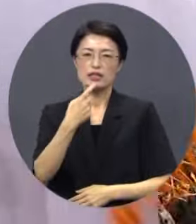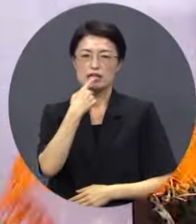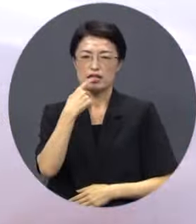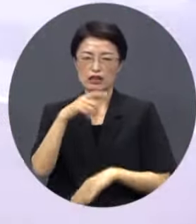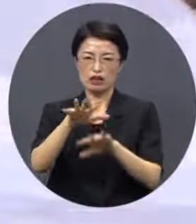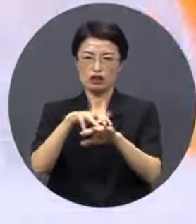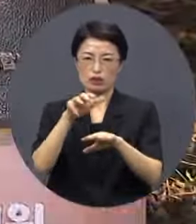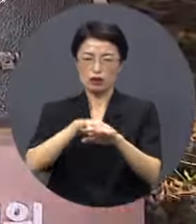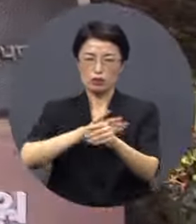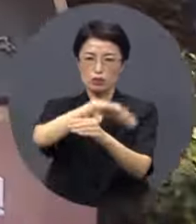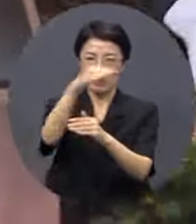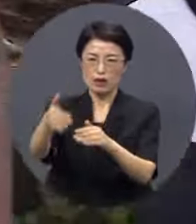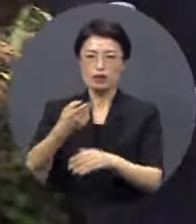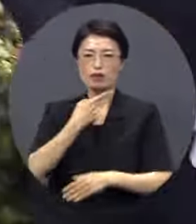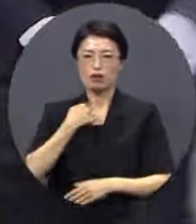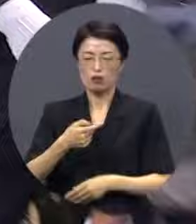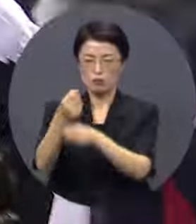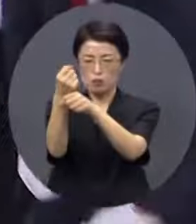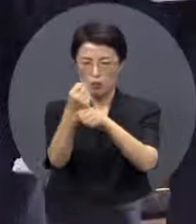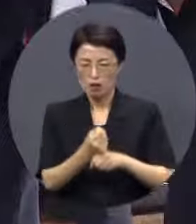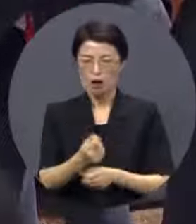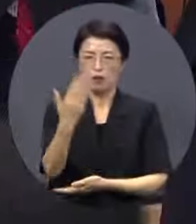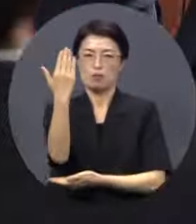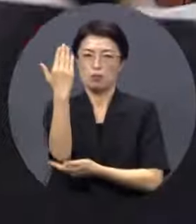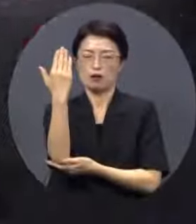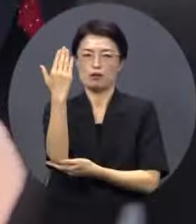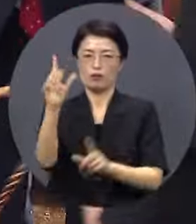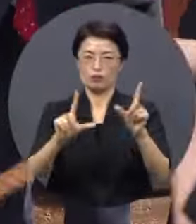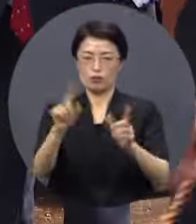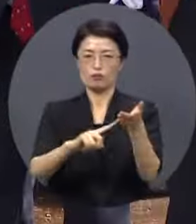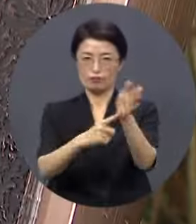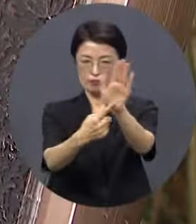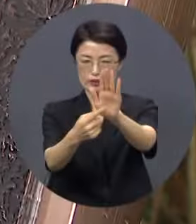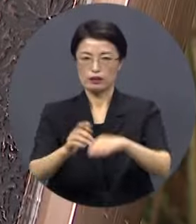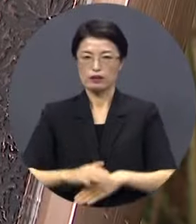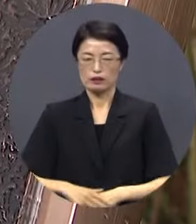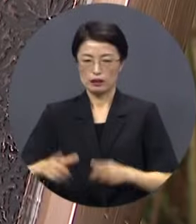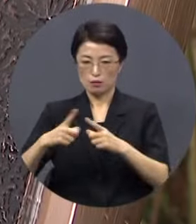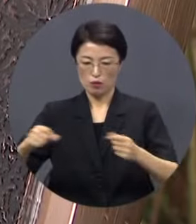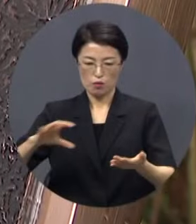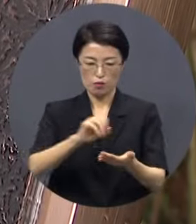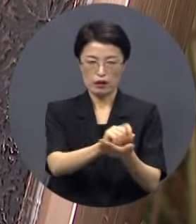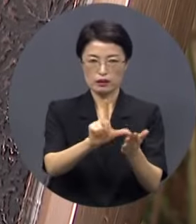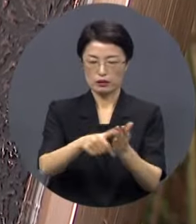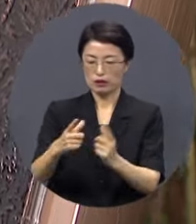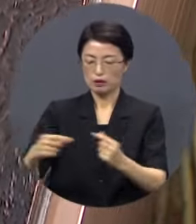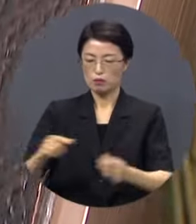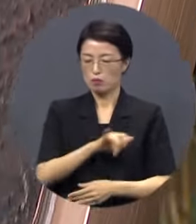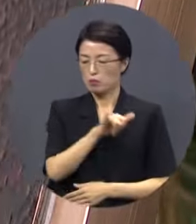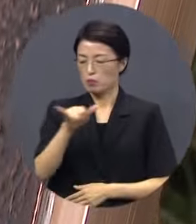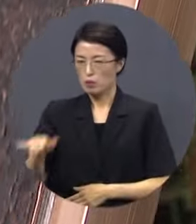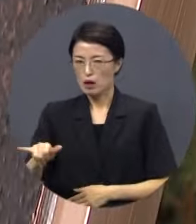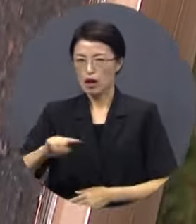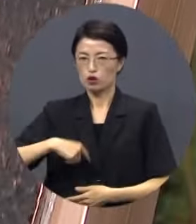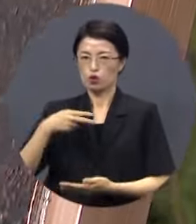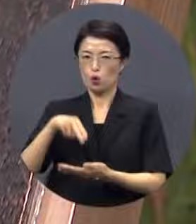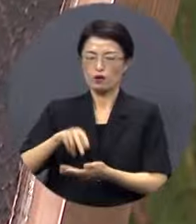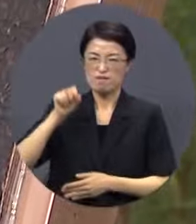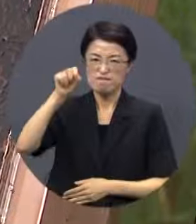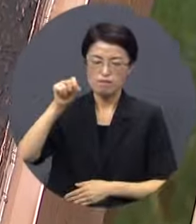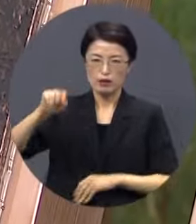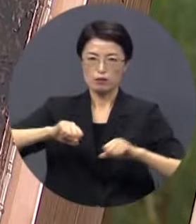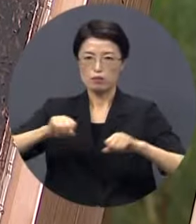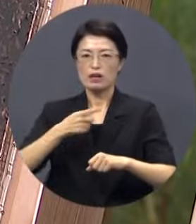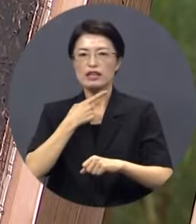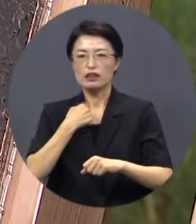비석이 드디어 모습을 드러냈습니다. 일제강점기 때 일본으로 건너가 독립운동을 펼쳤던 제주